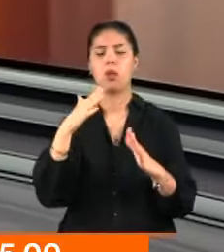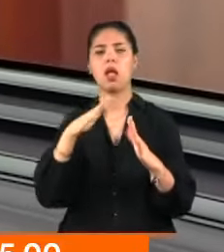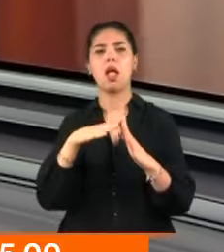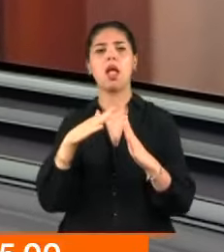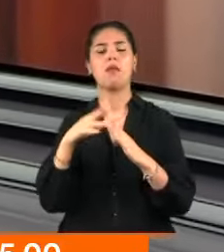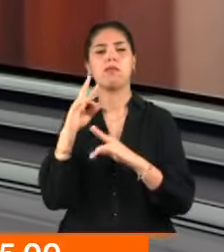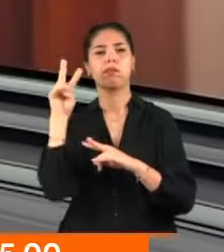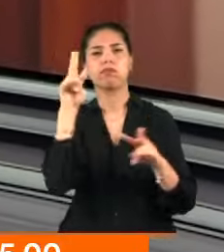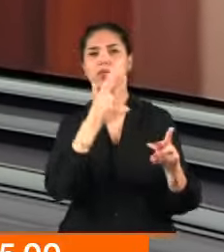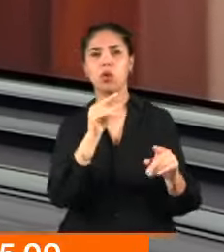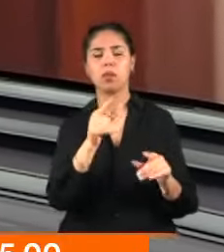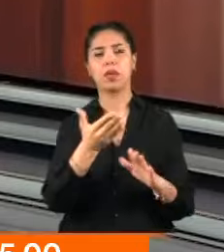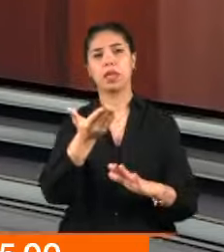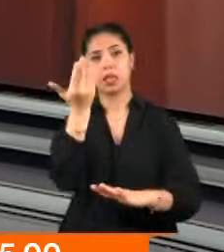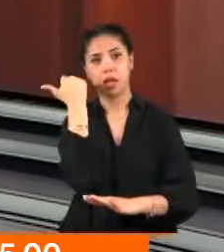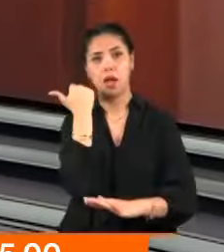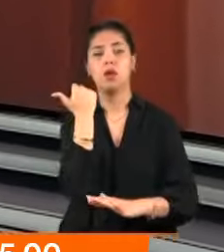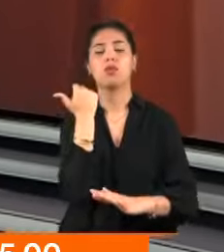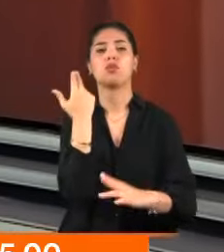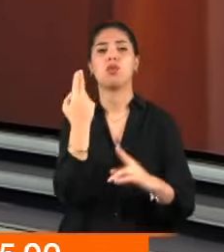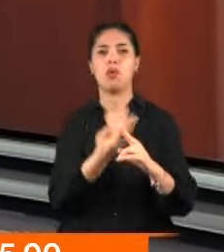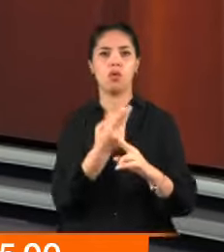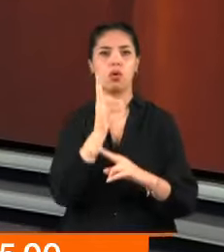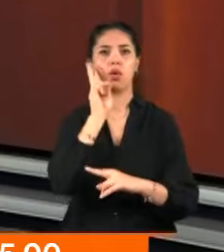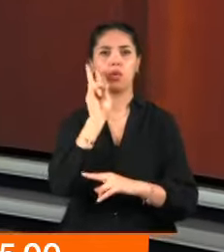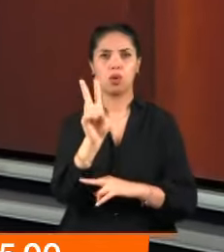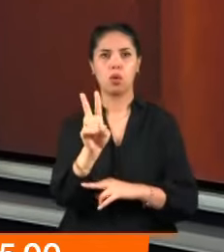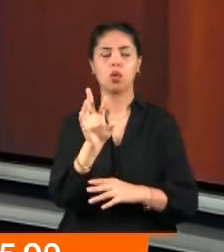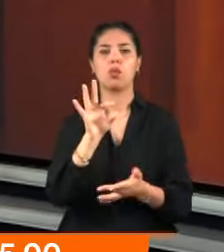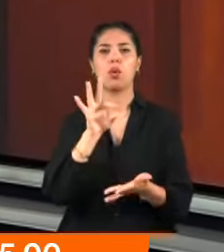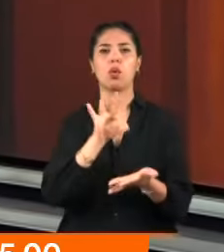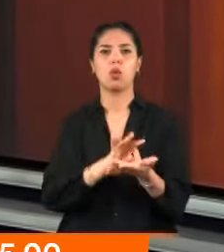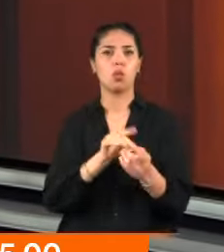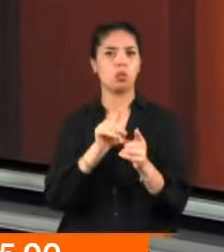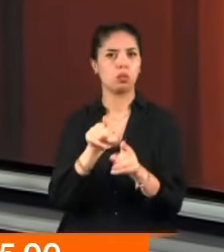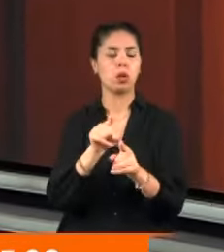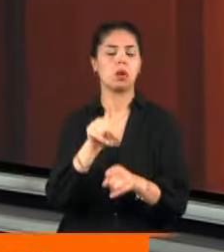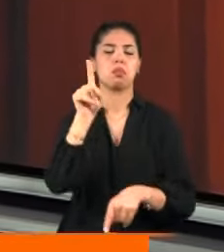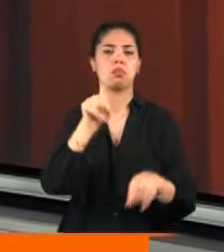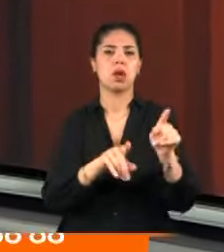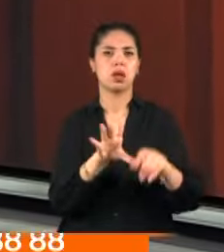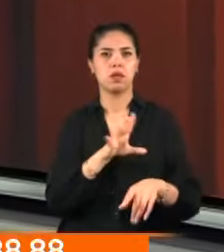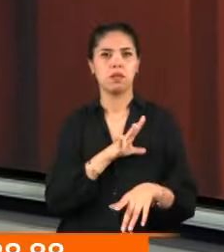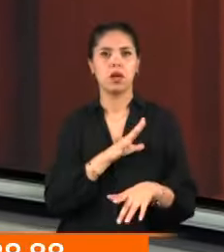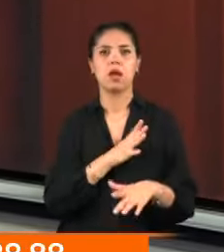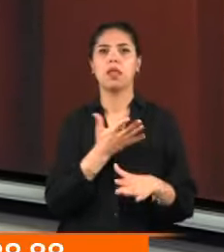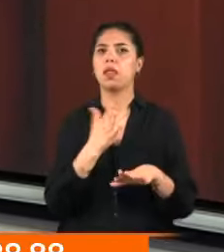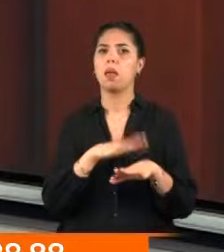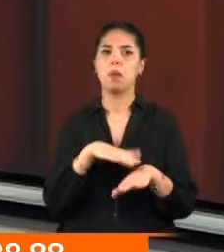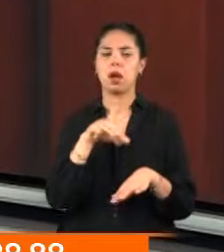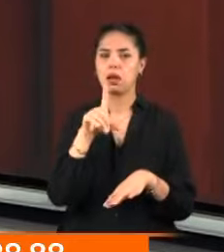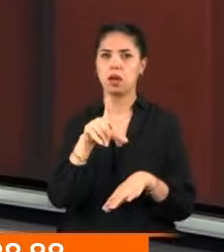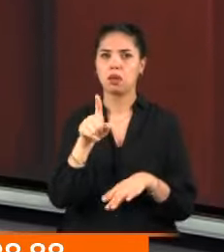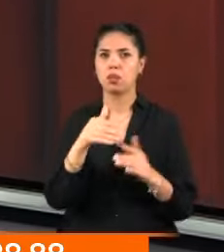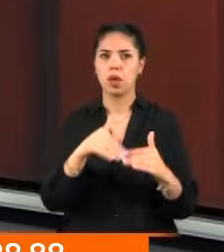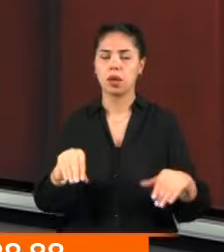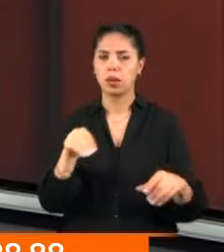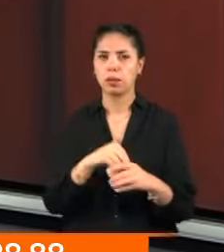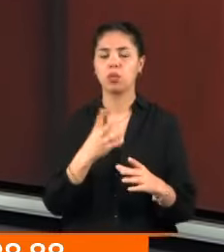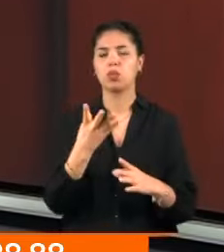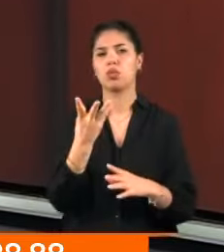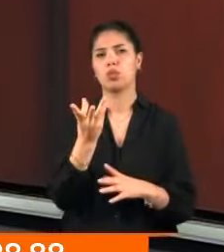gözlüyor olabilir ki Daha önce pek çok kez örneğini gördük konum takip edenler bile var peki ne yapabilirsiniz bunun önüne geçebilmek